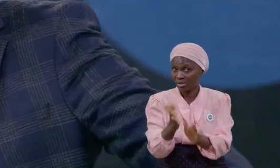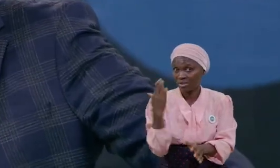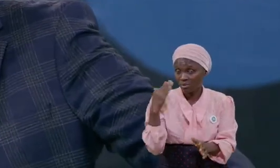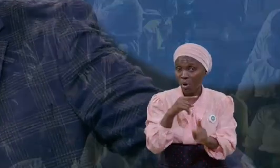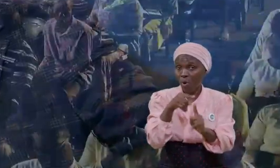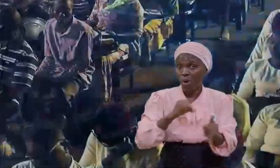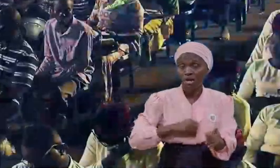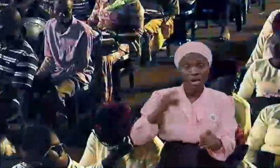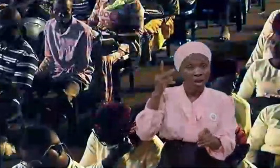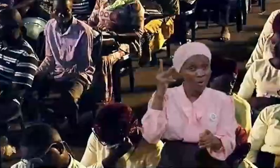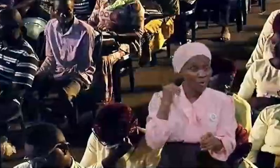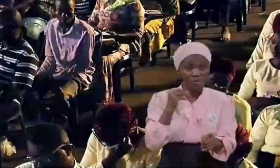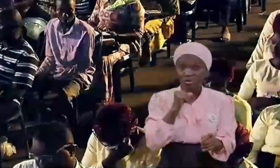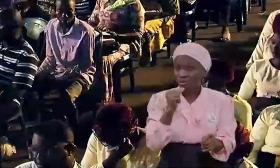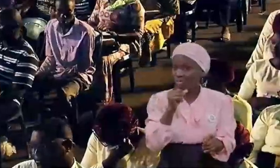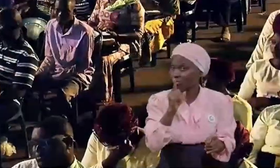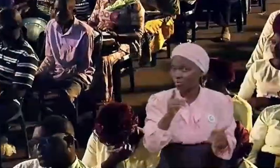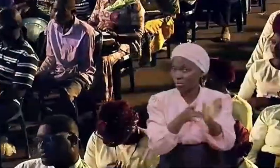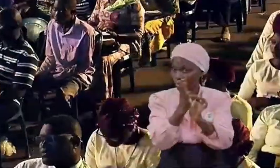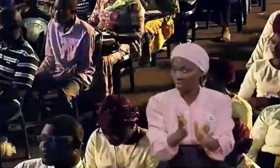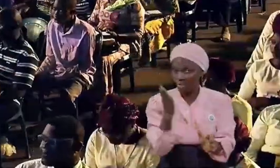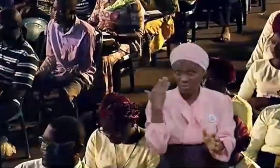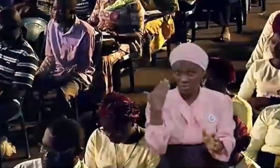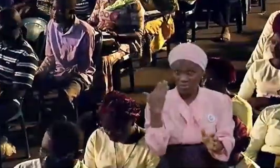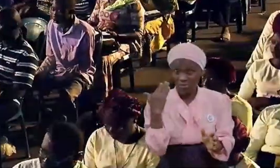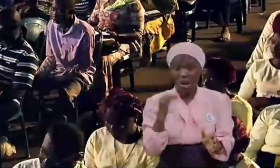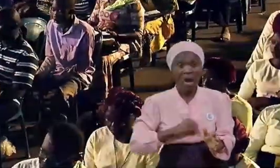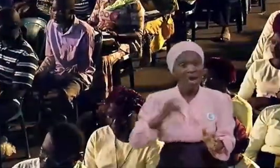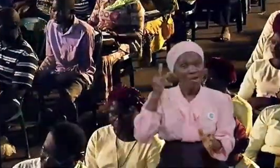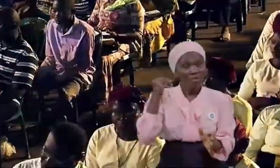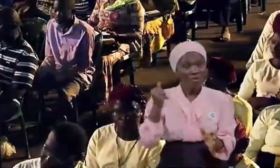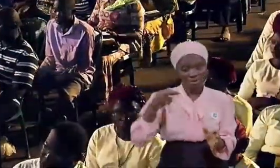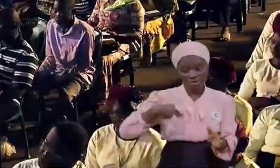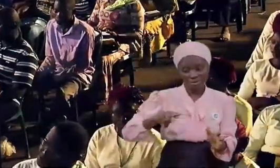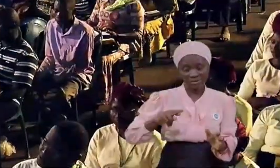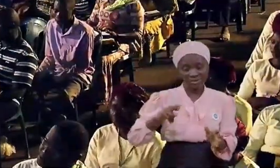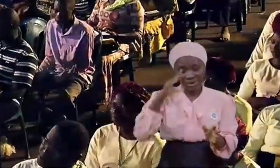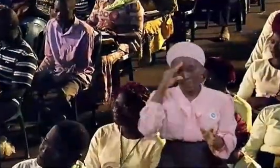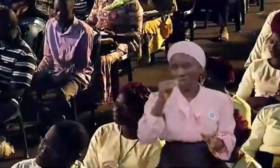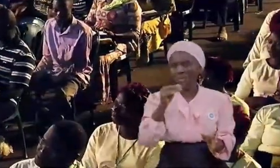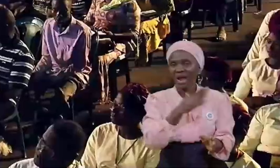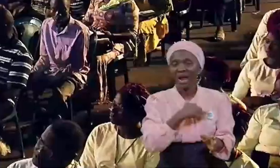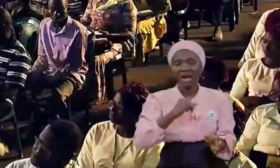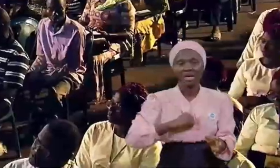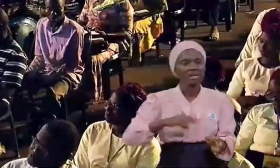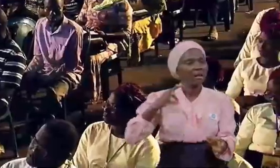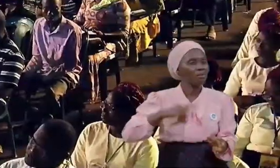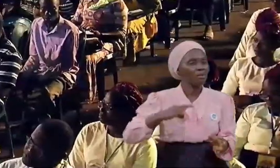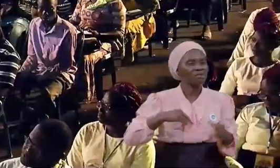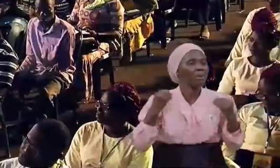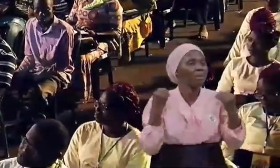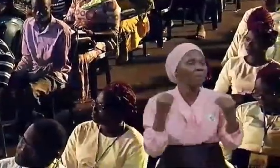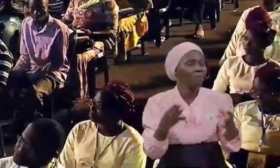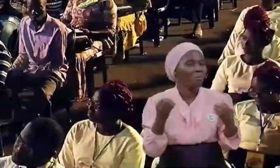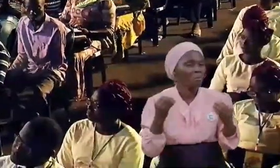complet, j'étais dans la religion et j'étais plus avancé que ceux de